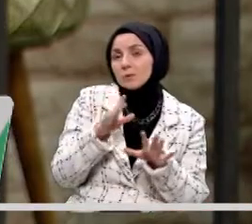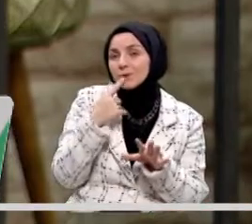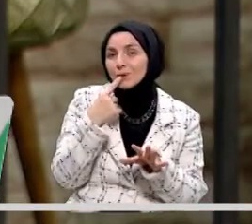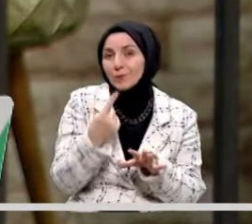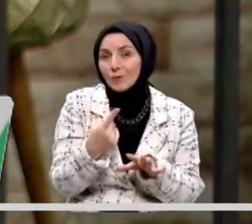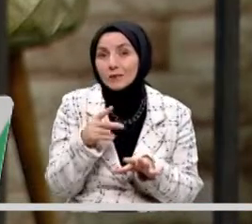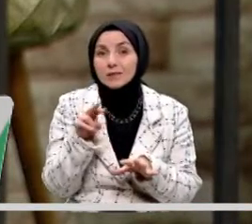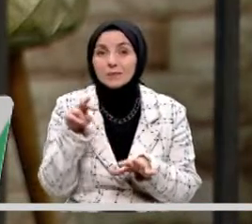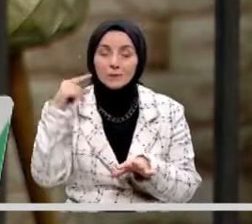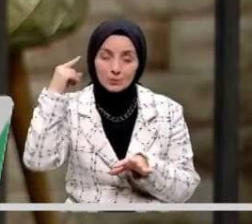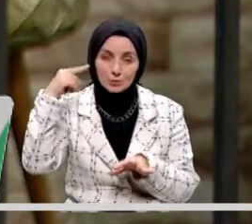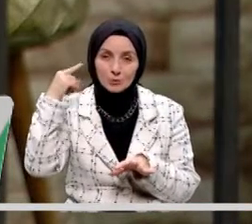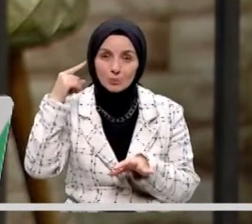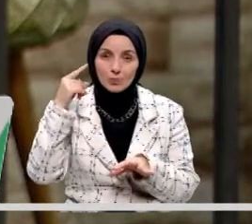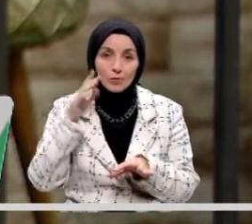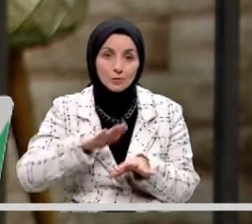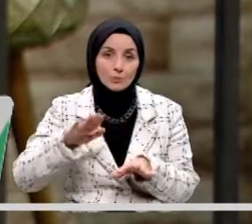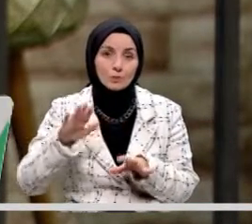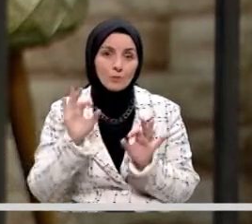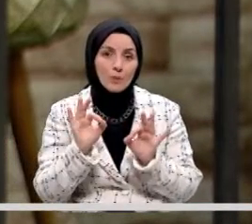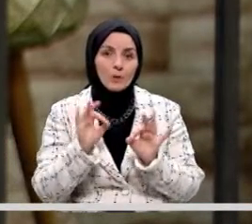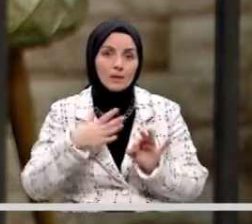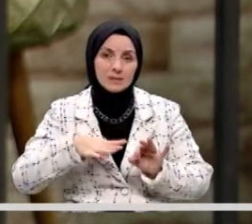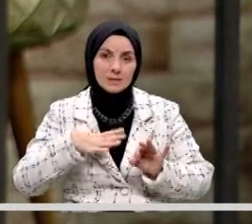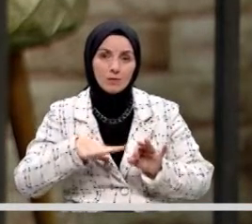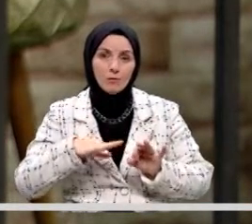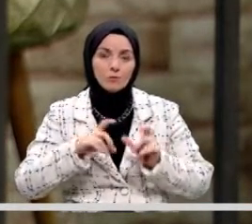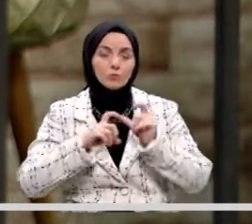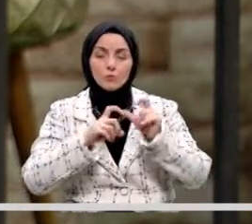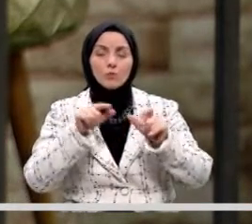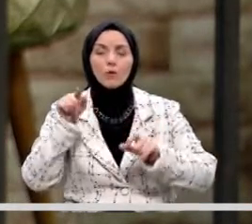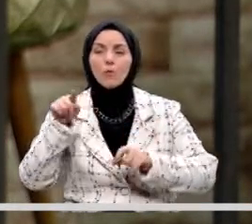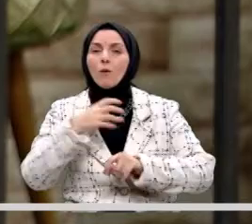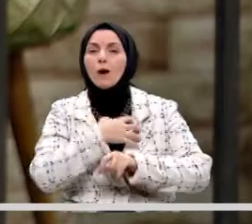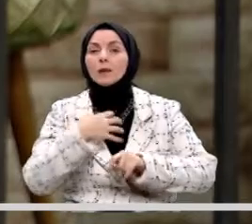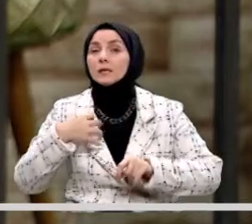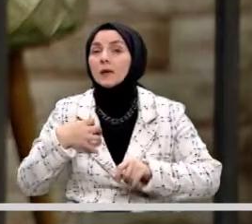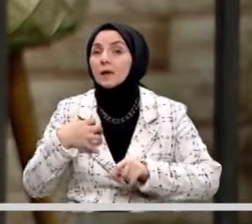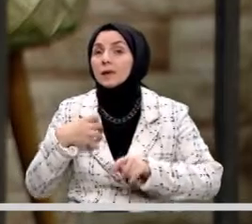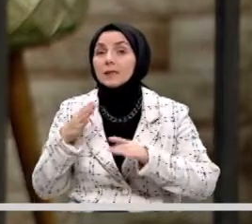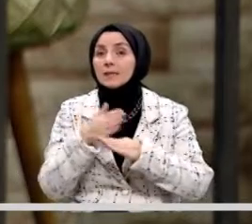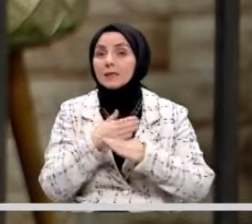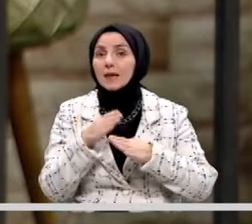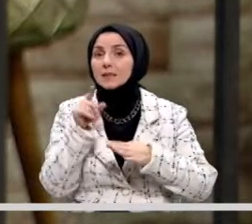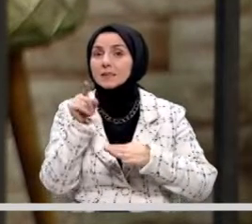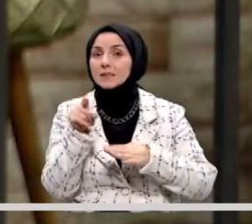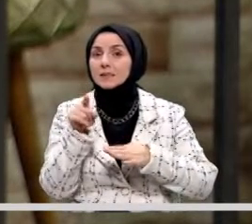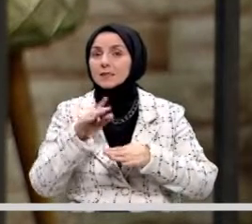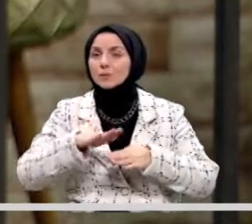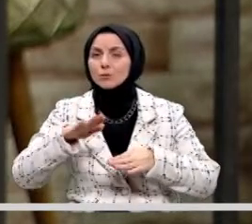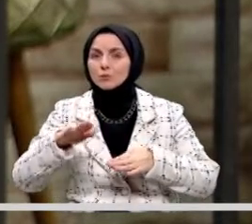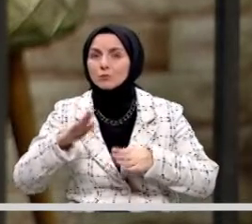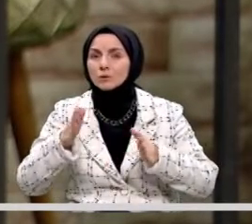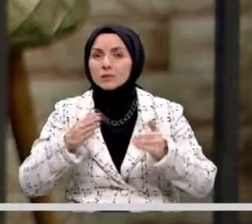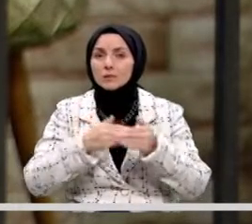gibi düşünülmesi gibi çocuk öyle istiyor Şimdi soruyorum Ben anneyi Niye senin çocuğun Sınıfta ders çalışmayı değil de